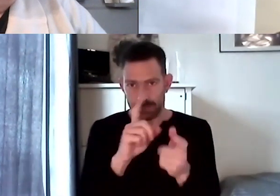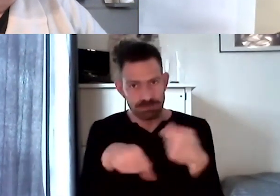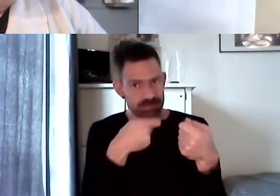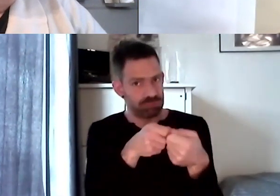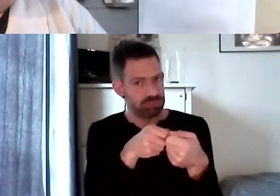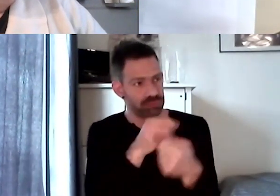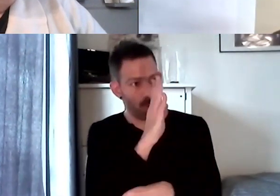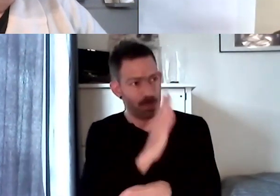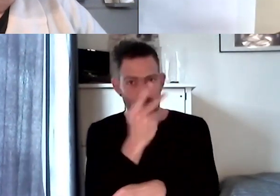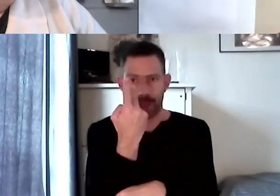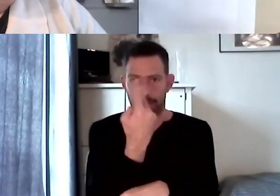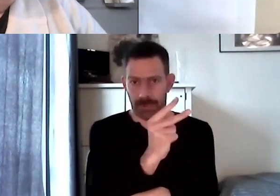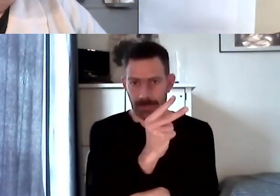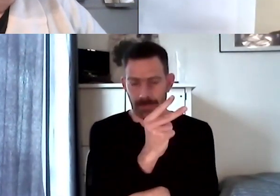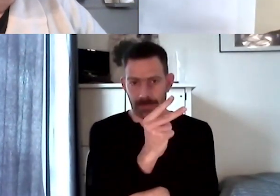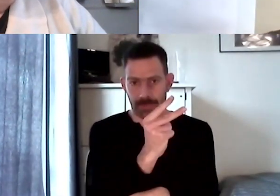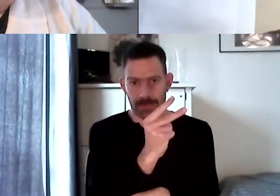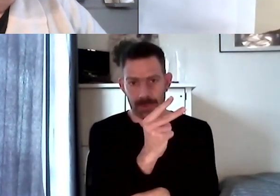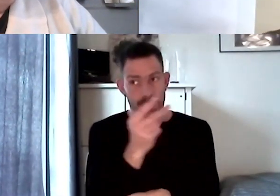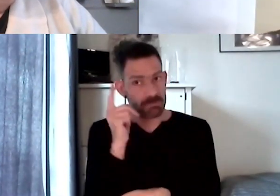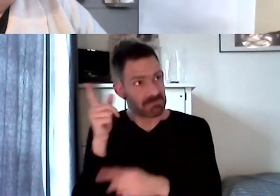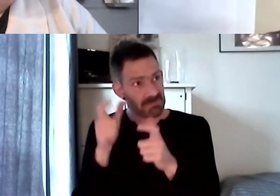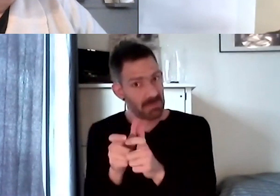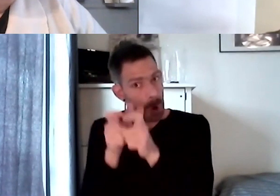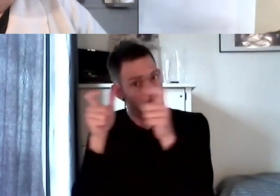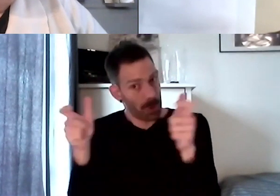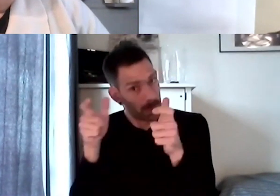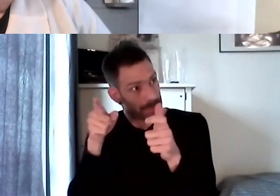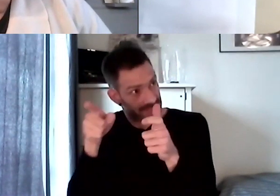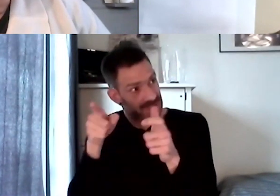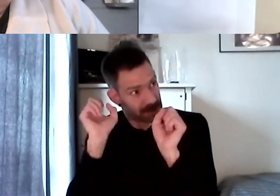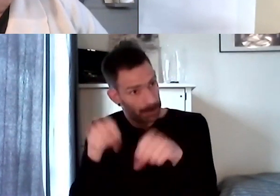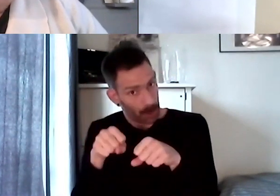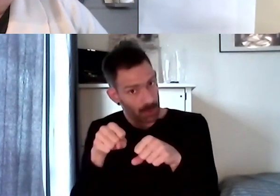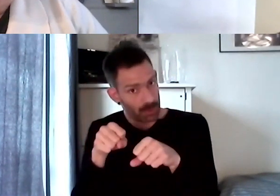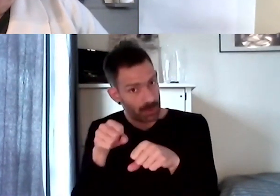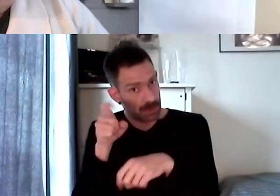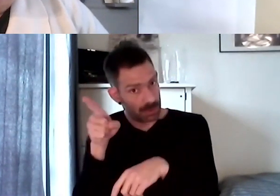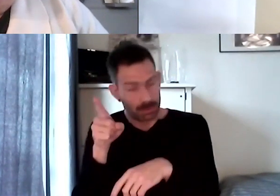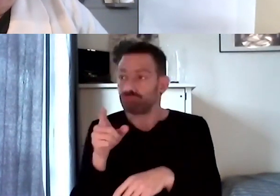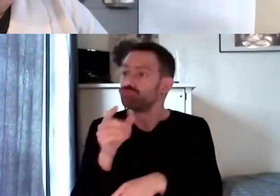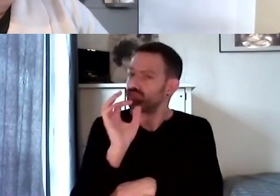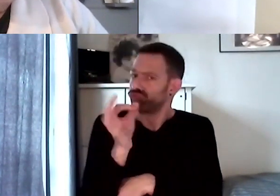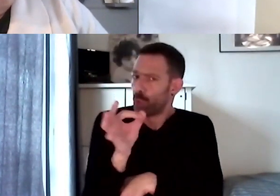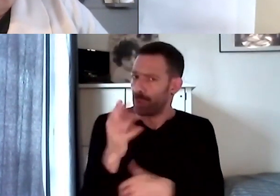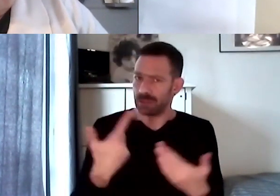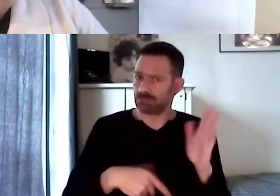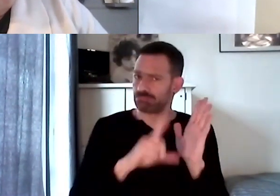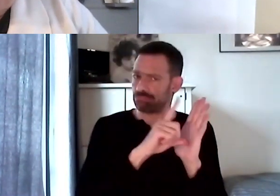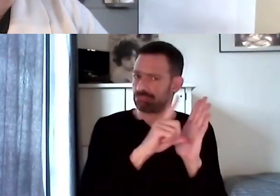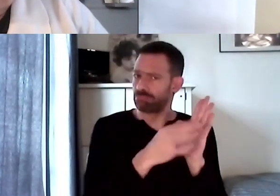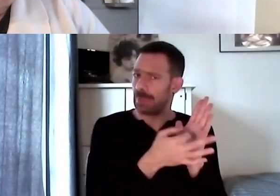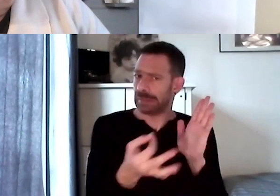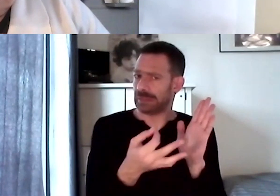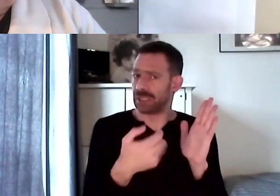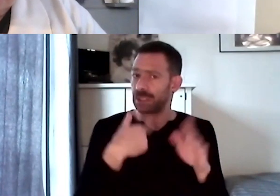ses demandes, est-ce que ça, l'entreprise est capable de l'entendre? Ben oui, la loi dit 3 mois en